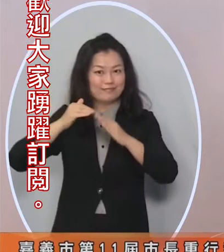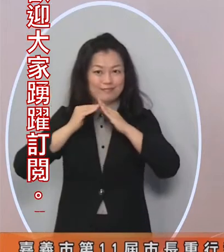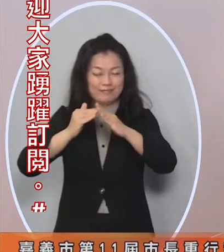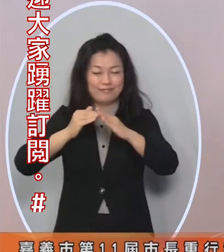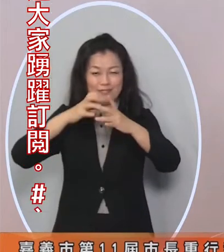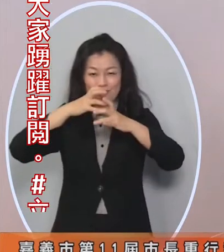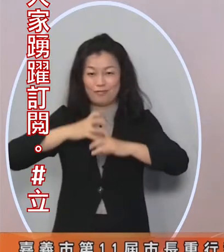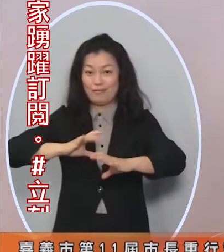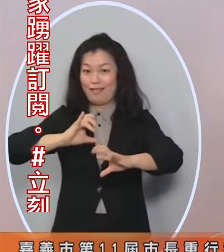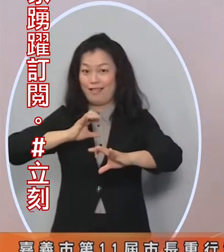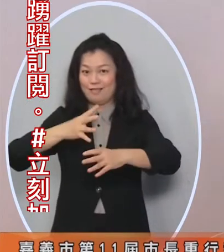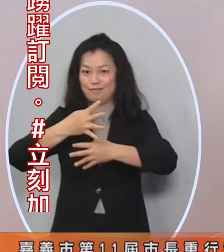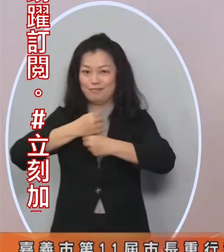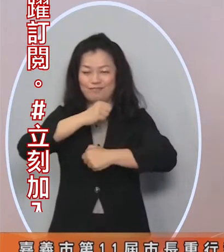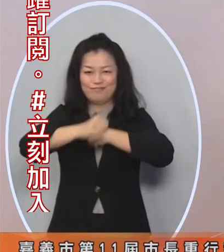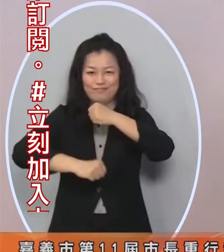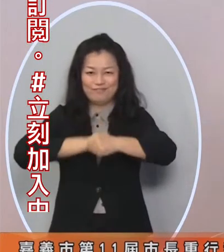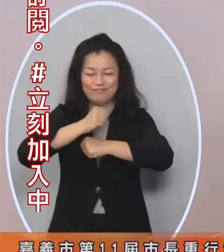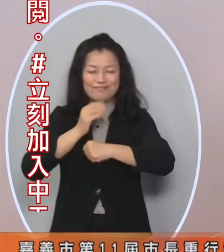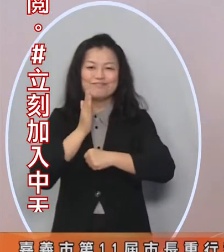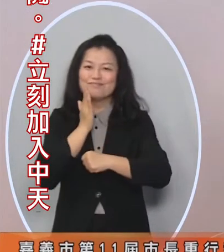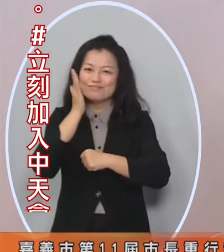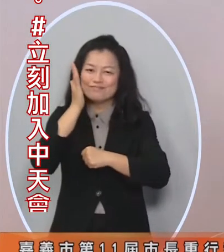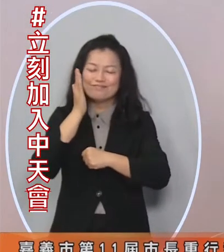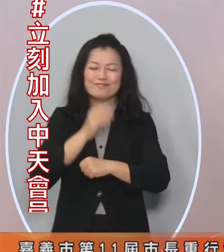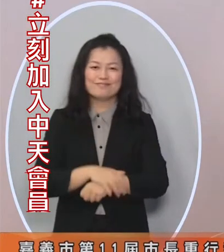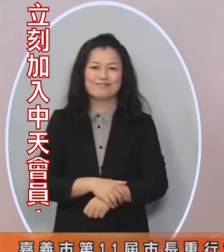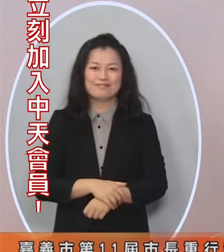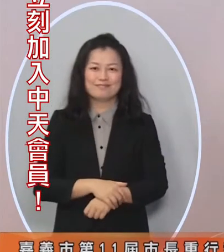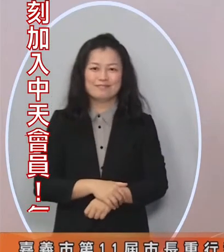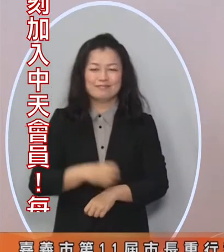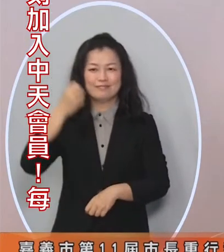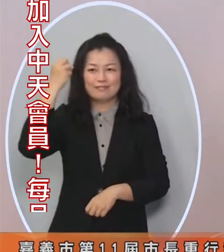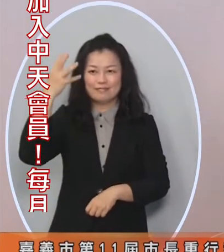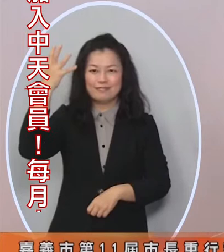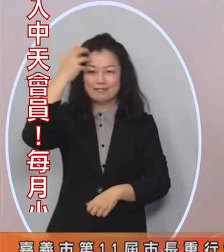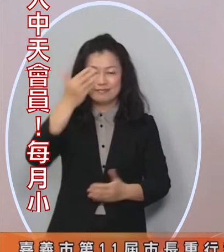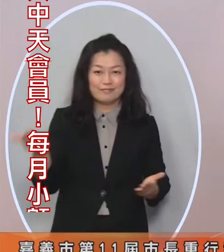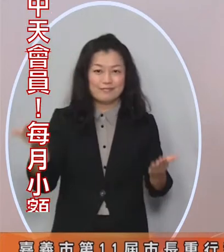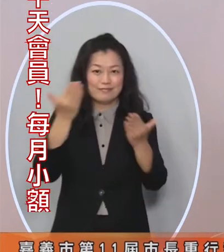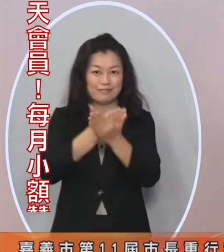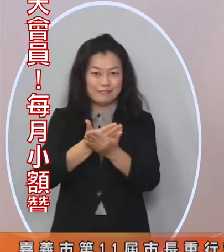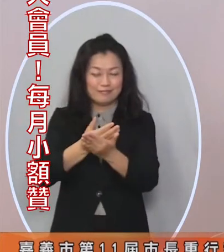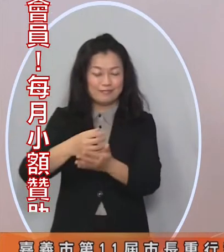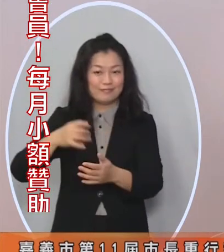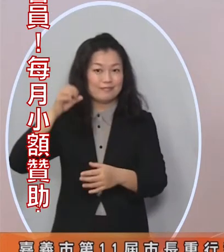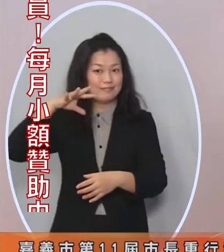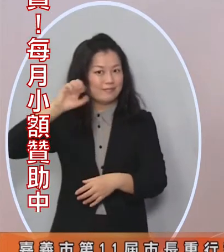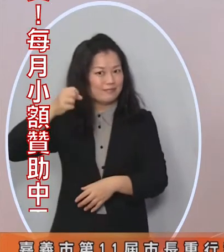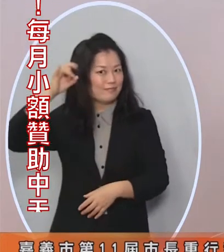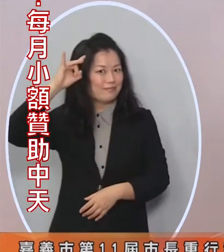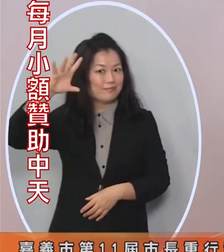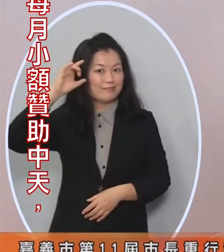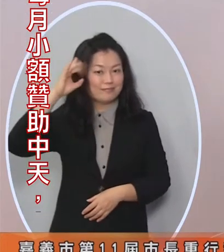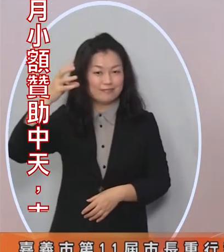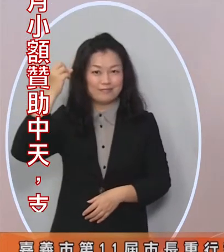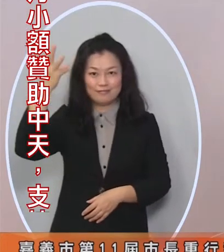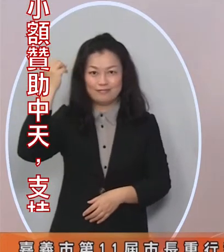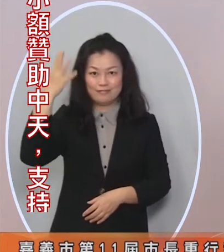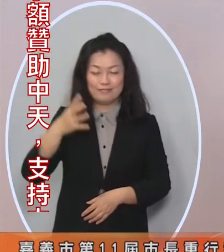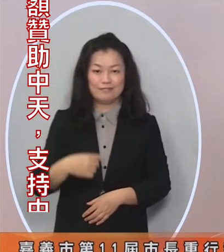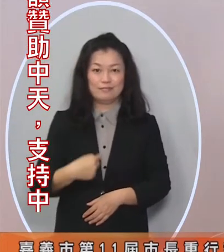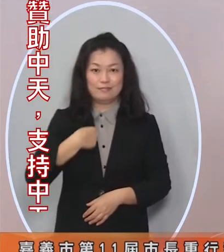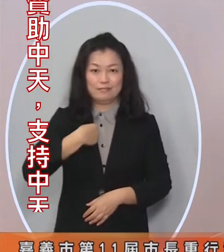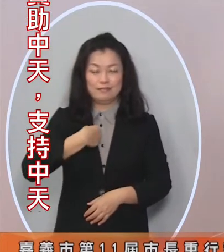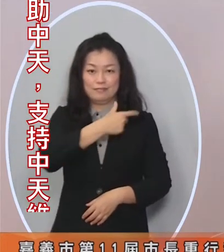顺利进行，圆满成功。世代更新，嘉义创新，无党无派的嘉义市市长候选